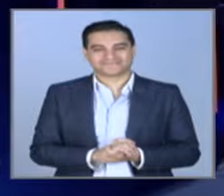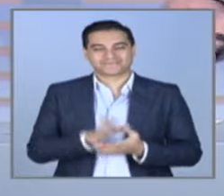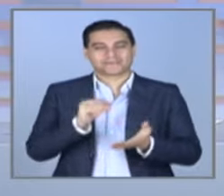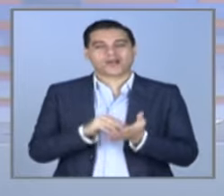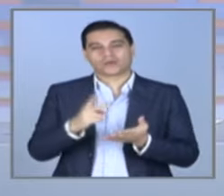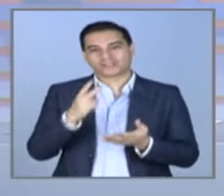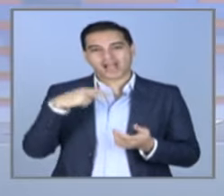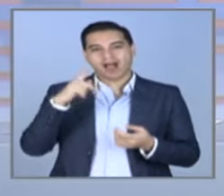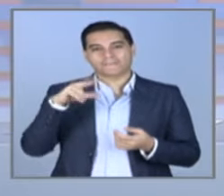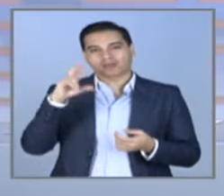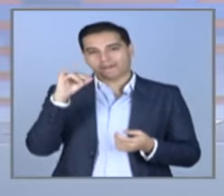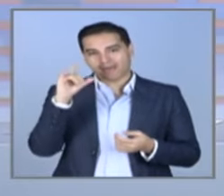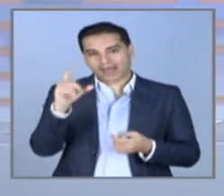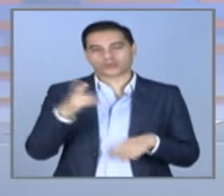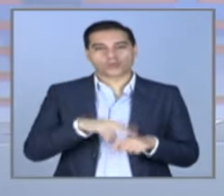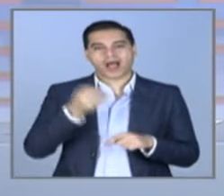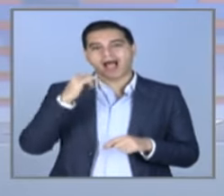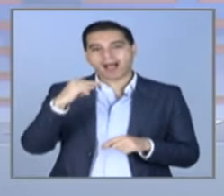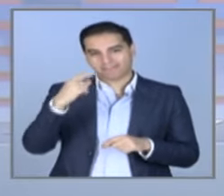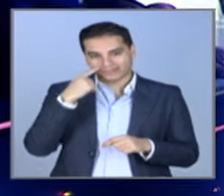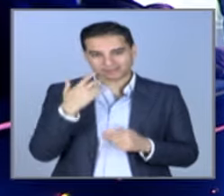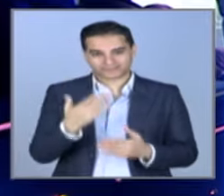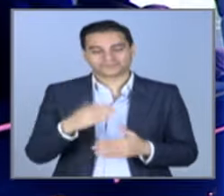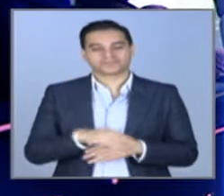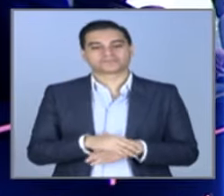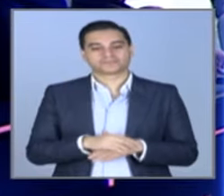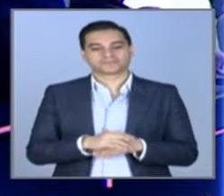اول اثنين عبد الرحمن واحمد، احمد وعبد الرحمن.